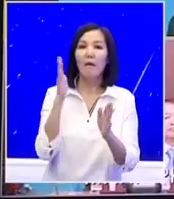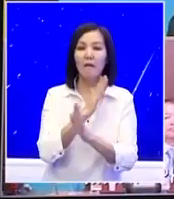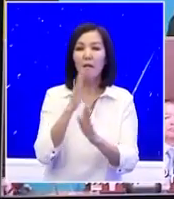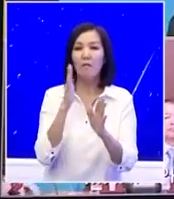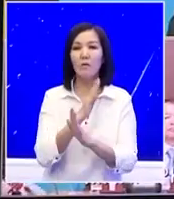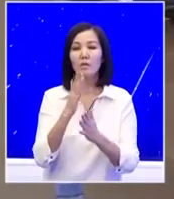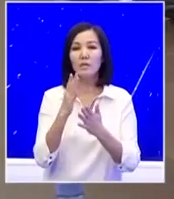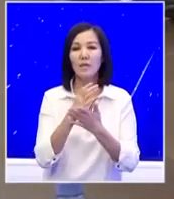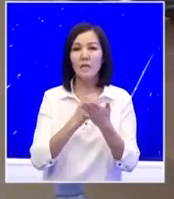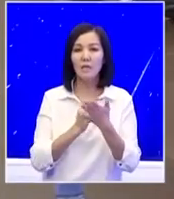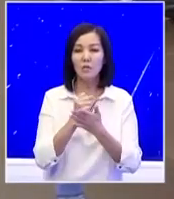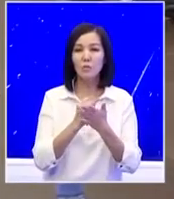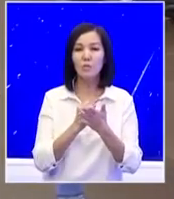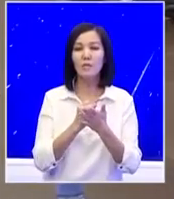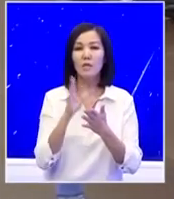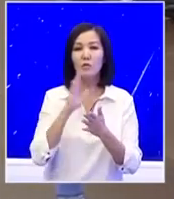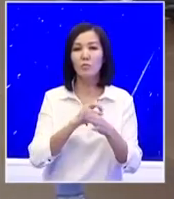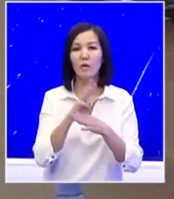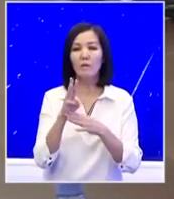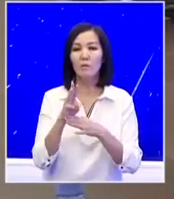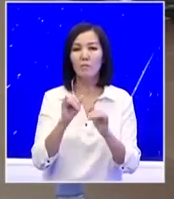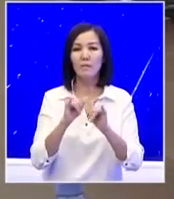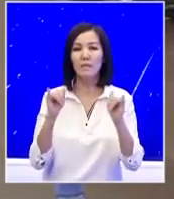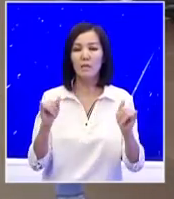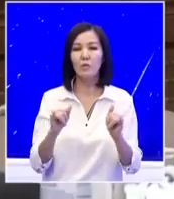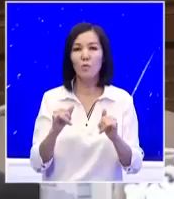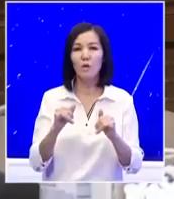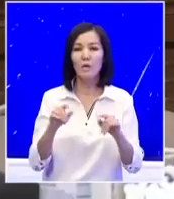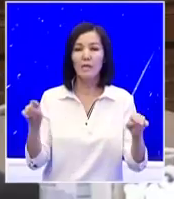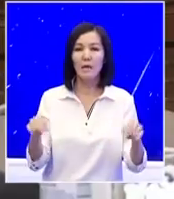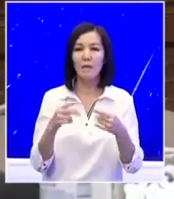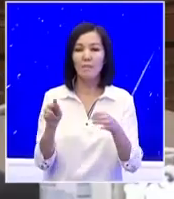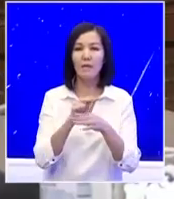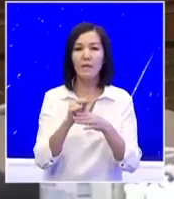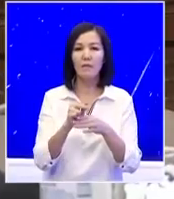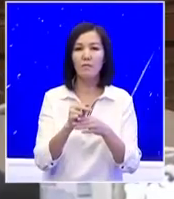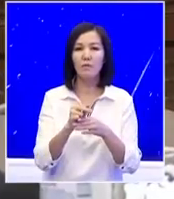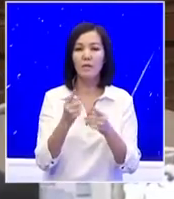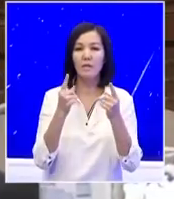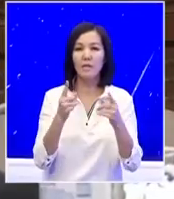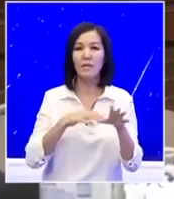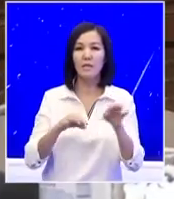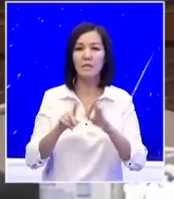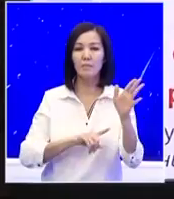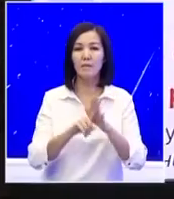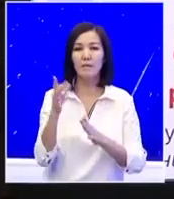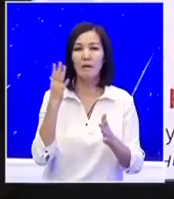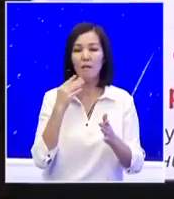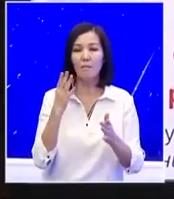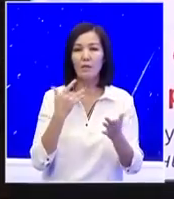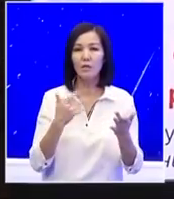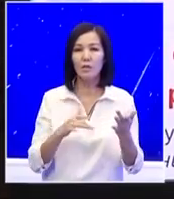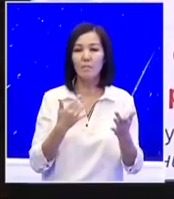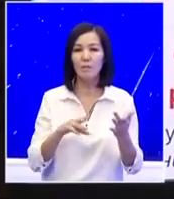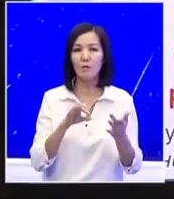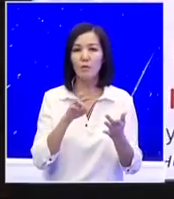ресурстар министрінің айтуынша, елде сумен қамтамасыз етуді арттыру және қалпына келтіру үшін іс басталған. Алматы, Жамбыл, Түркістан, Қызылорда